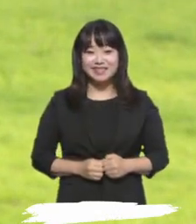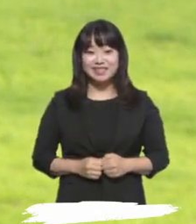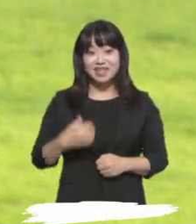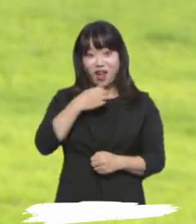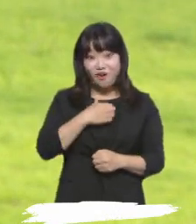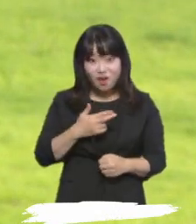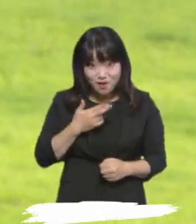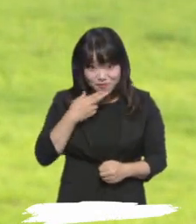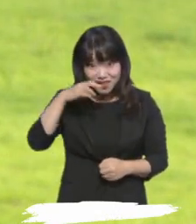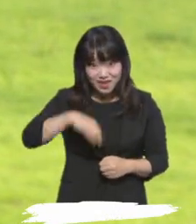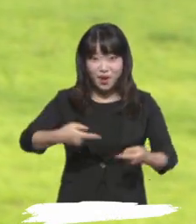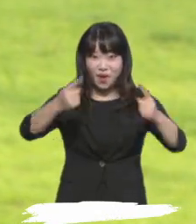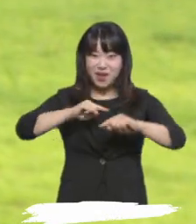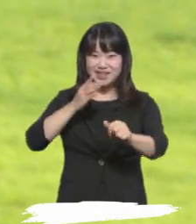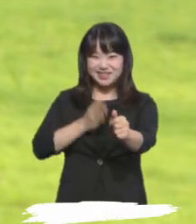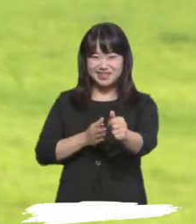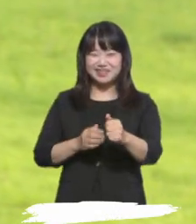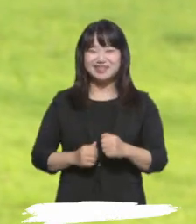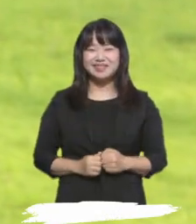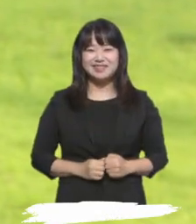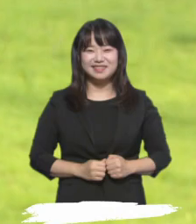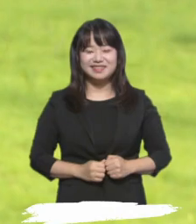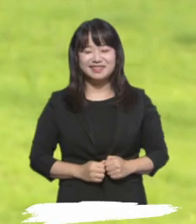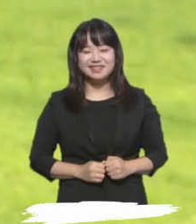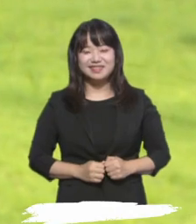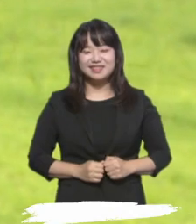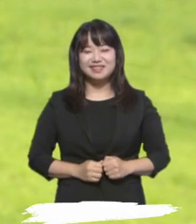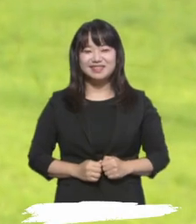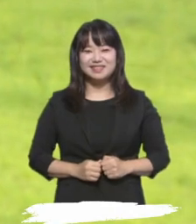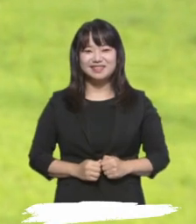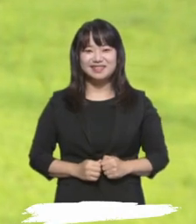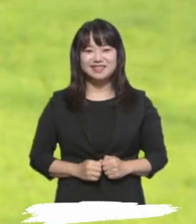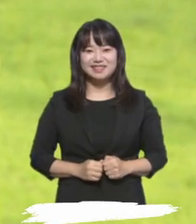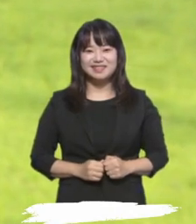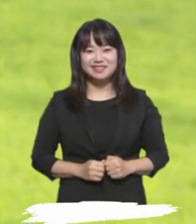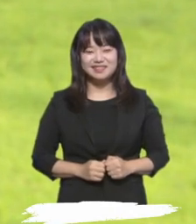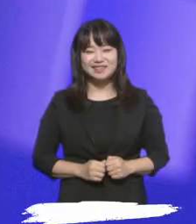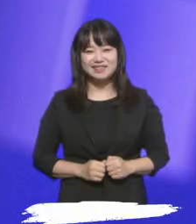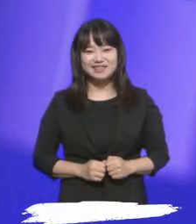없는 무수골에 놀러 오세요. BTV 뉴스 강혜진입니다.